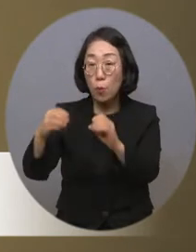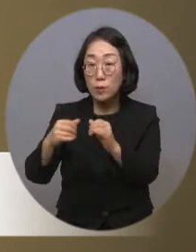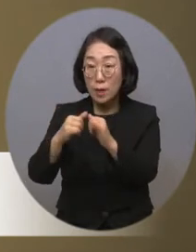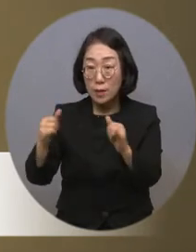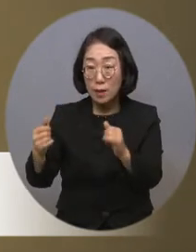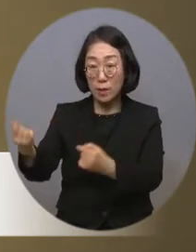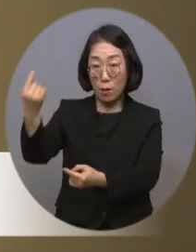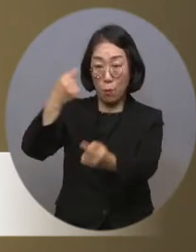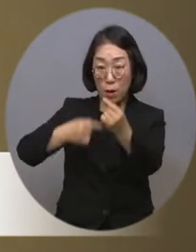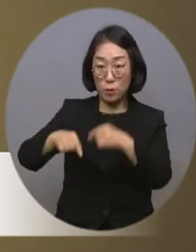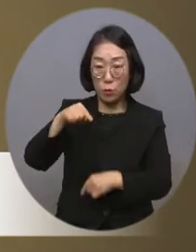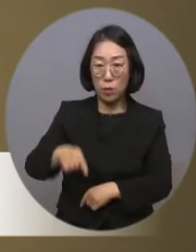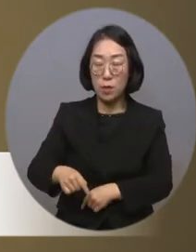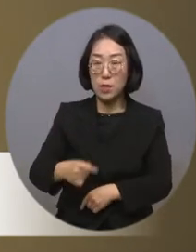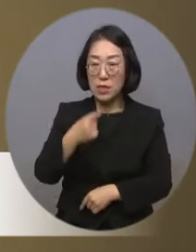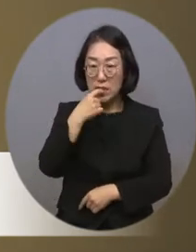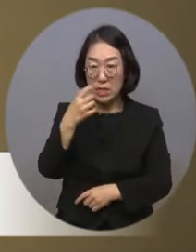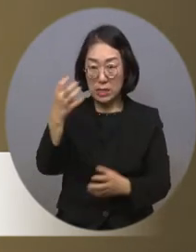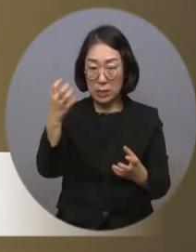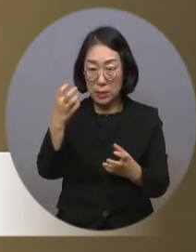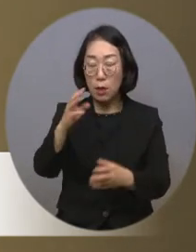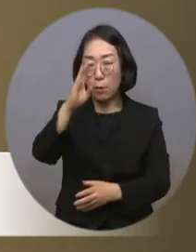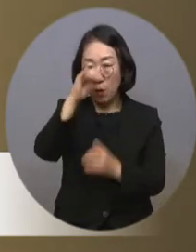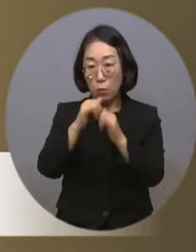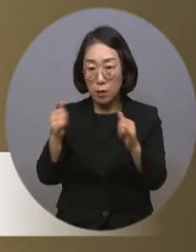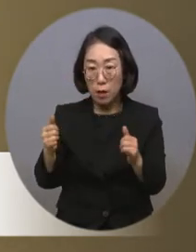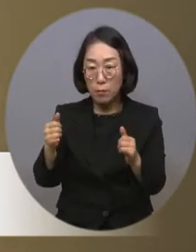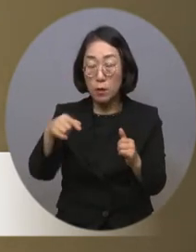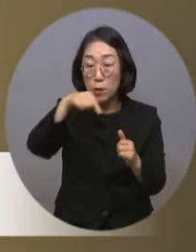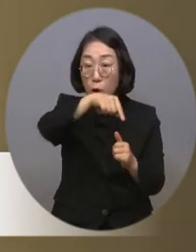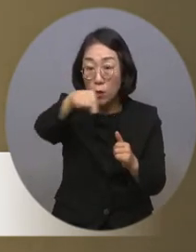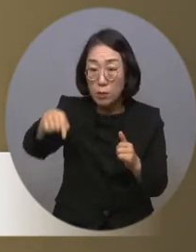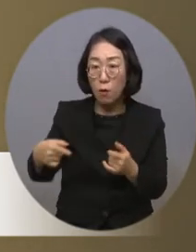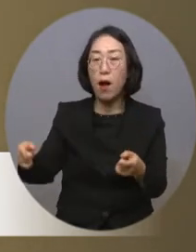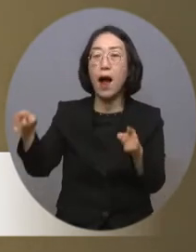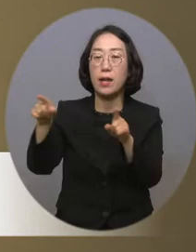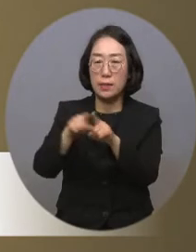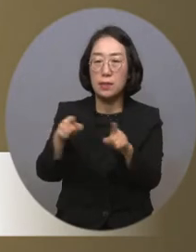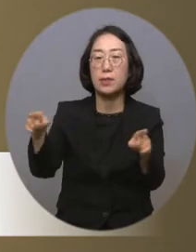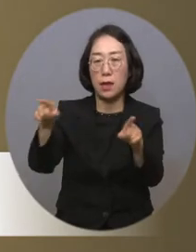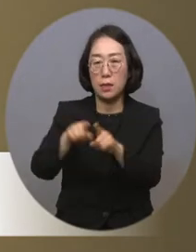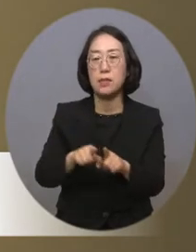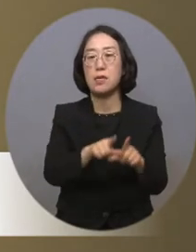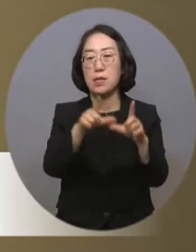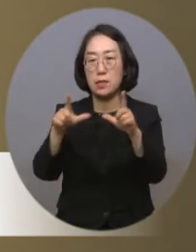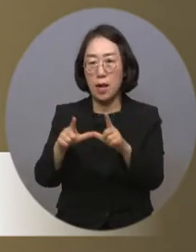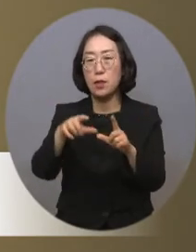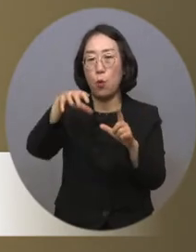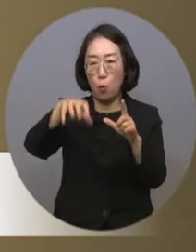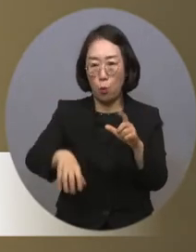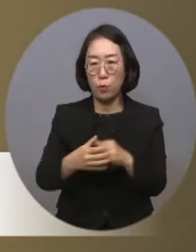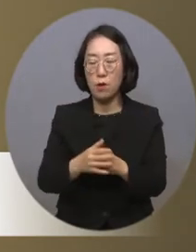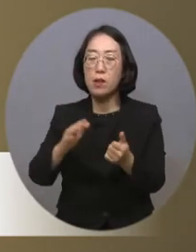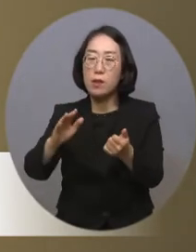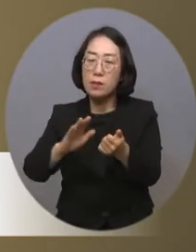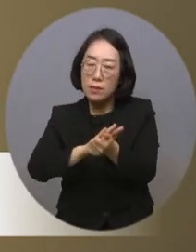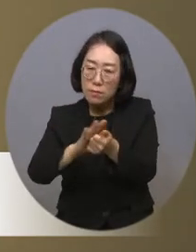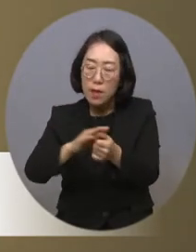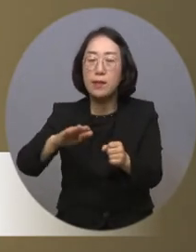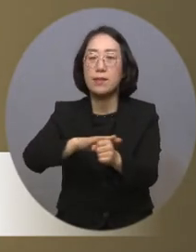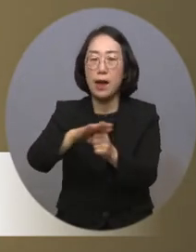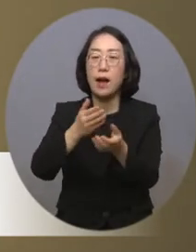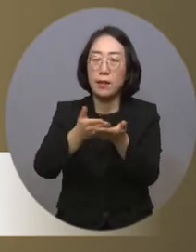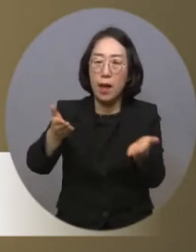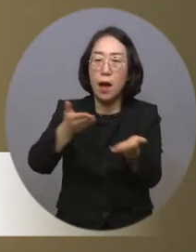한센인들을 이곳에서 같이 삶을 같이 나누면서 사랑을 실천한